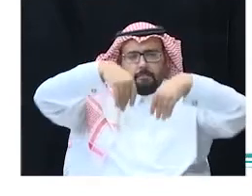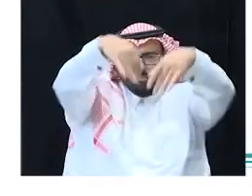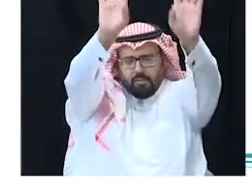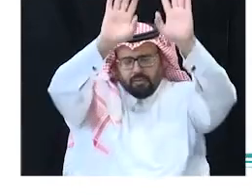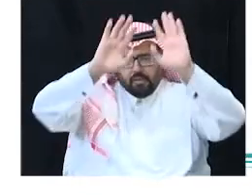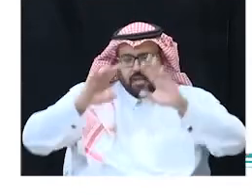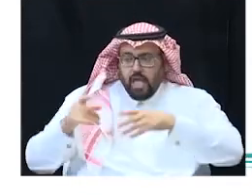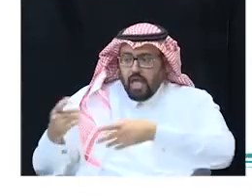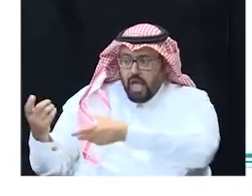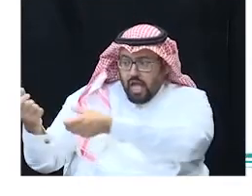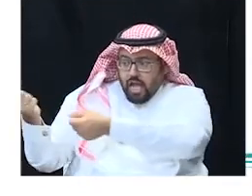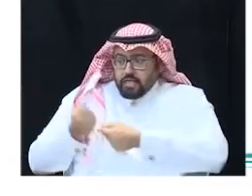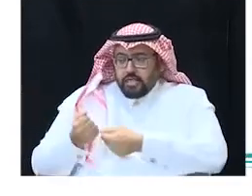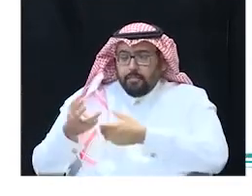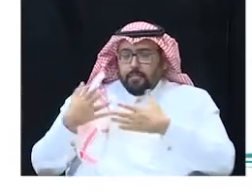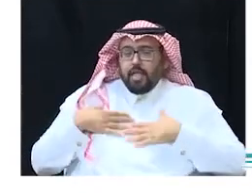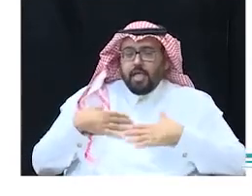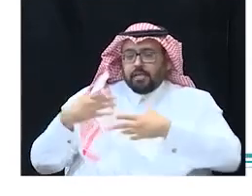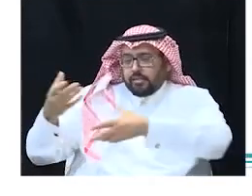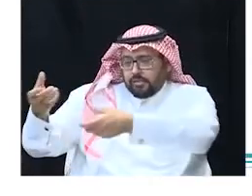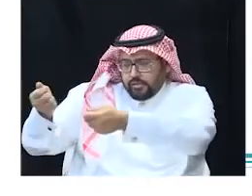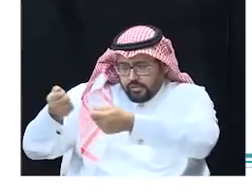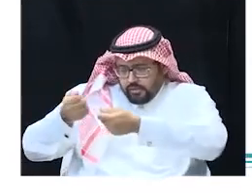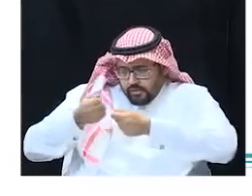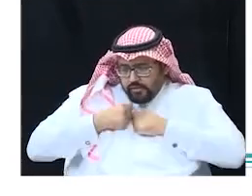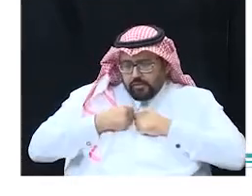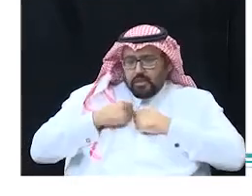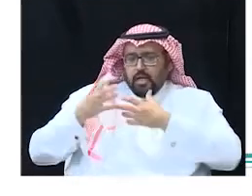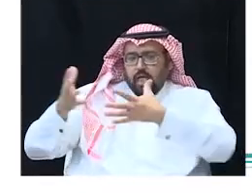بدفع شيء فإني أبعده عني،